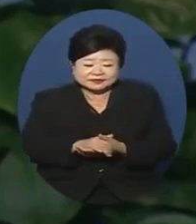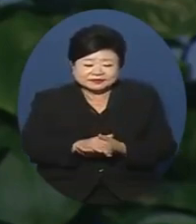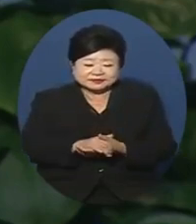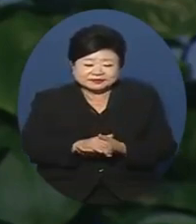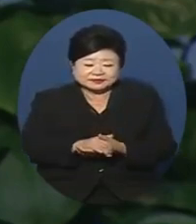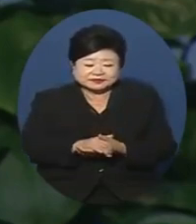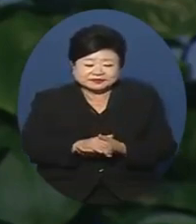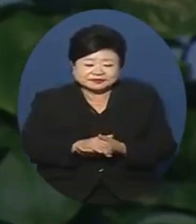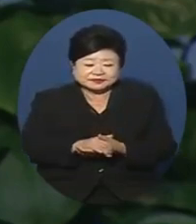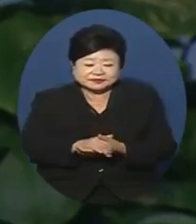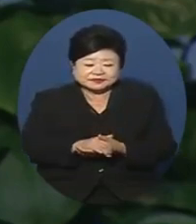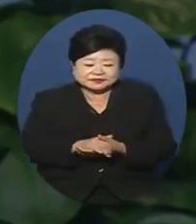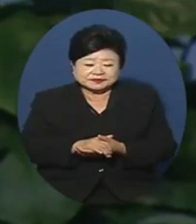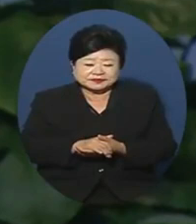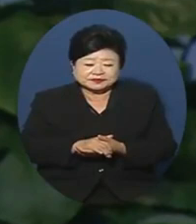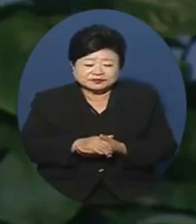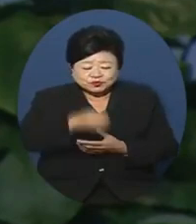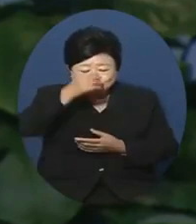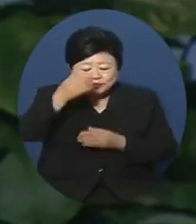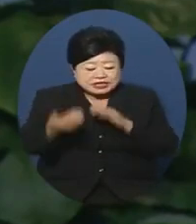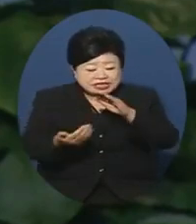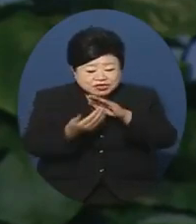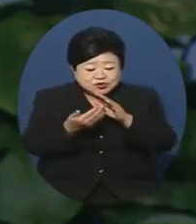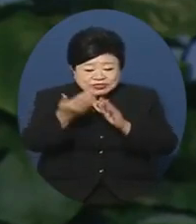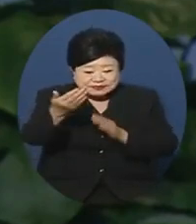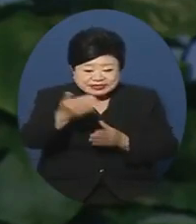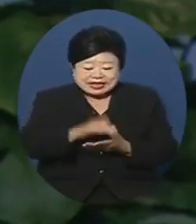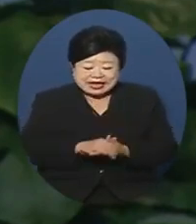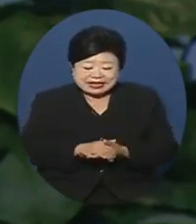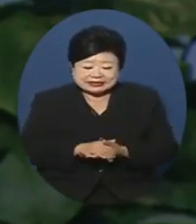꼭 고대를 이루어줍니다.